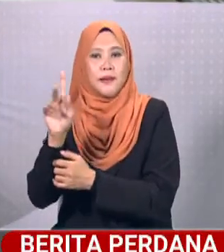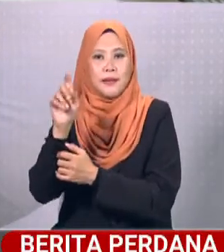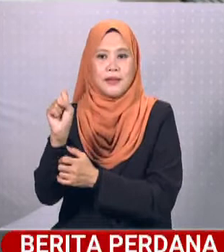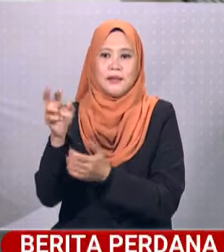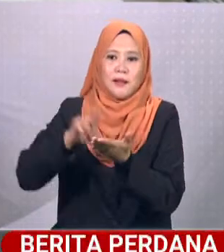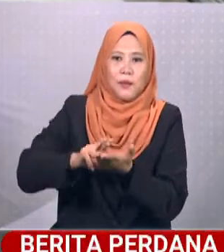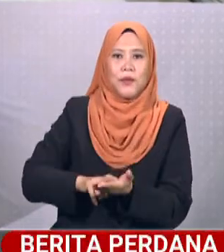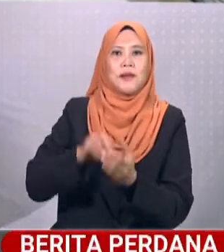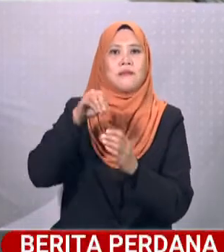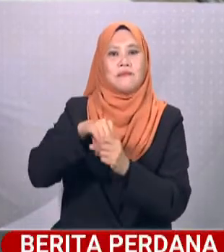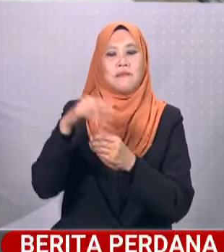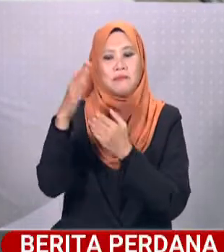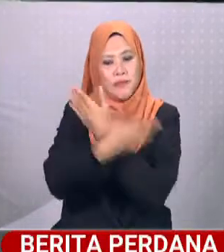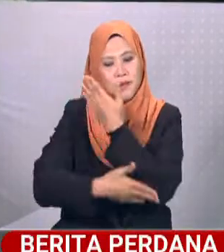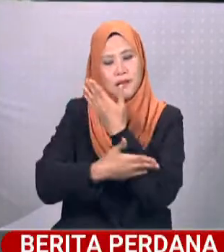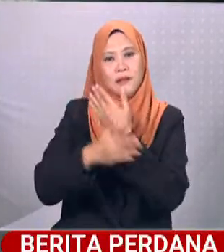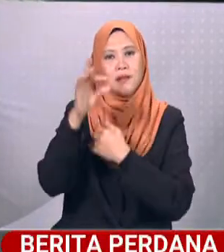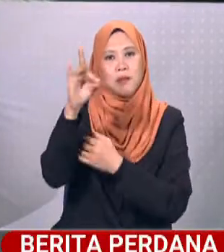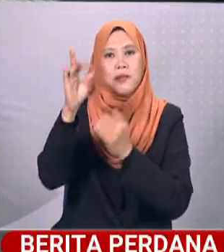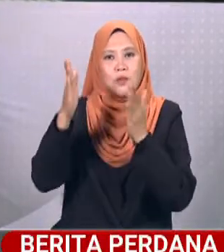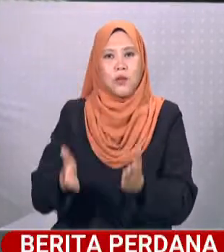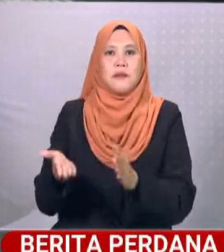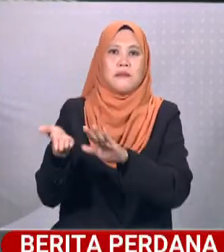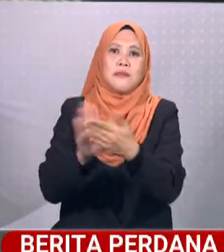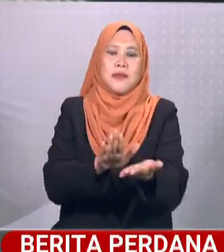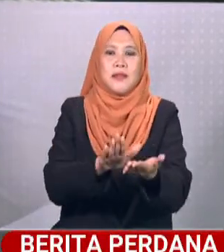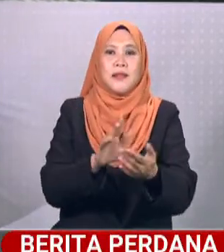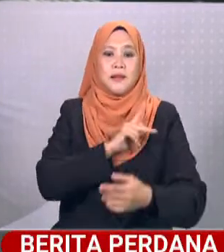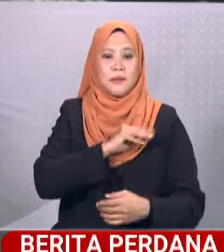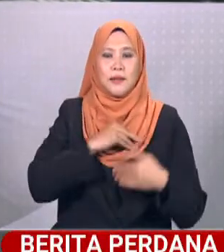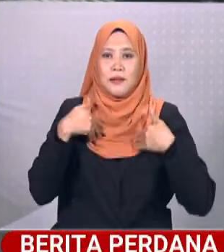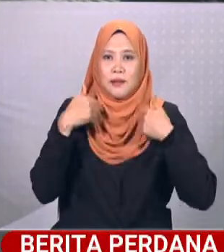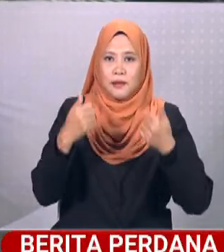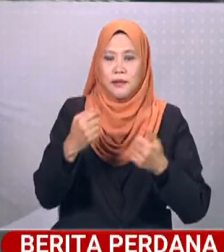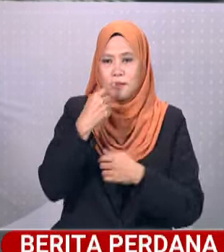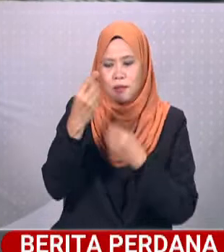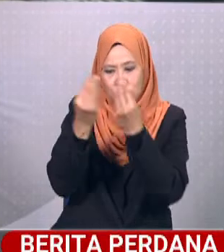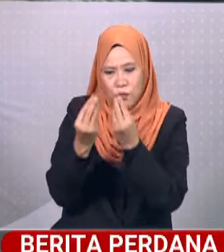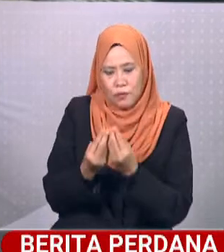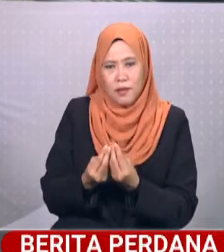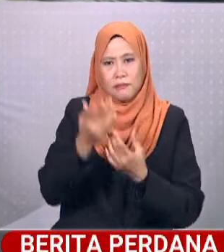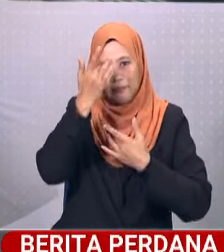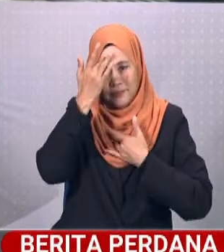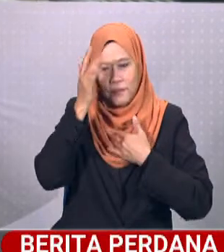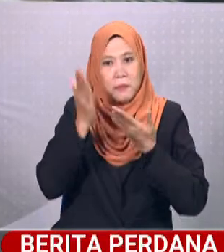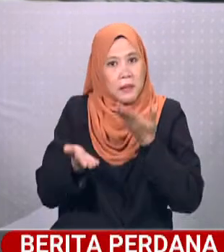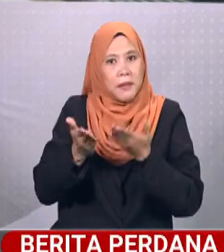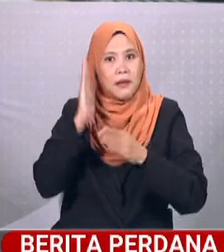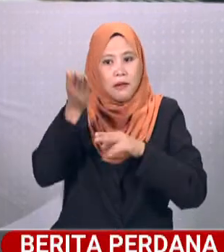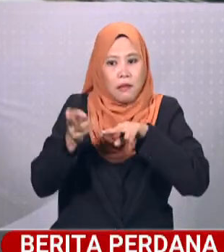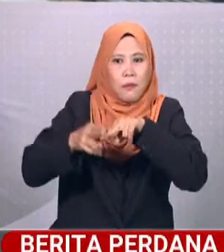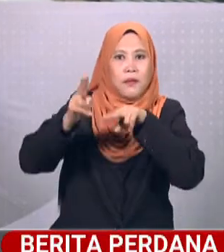direkodkan di negara itu dengan 18 orang terkorban. Kementerian Kesihatan menjangkakan bilangan yang dijangkiti akan meningkat bulan